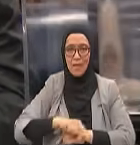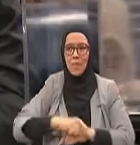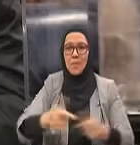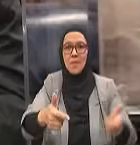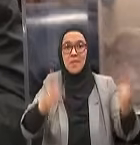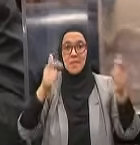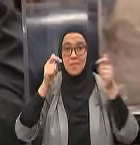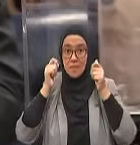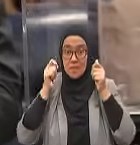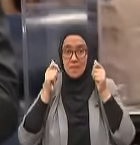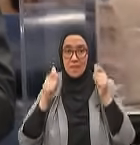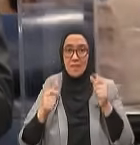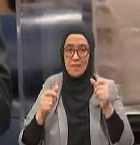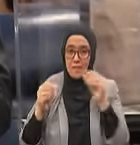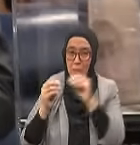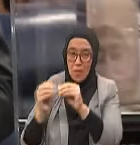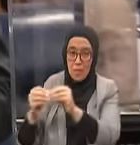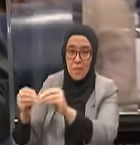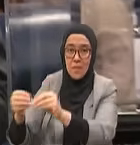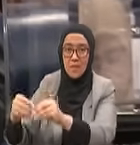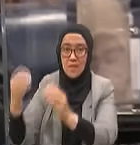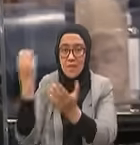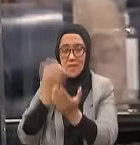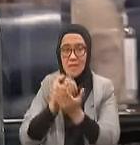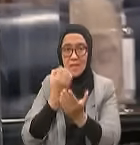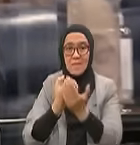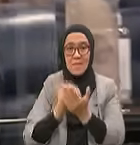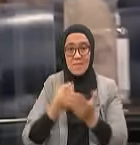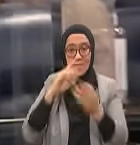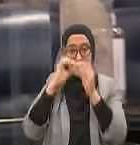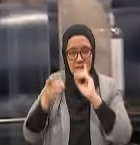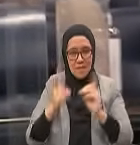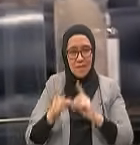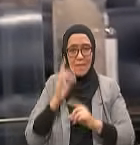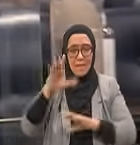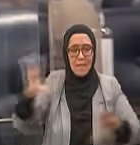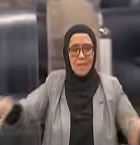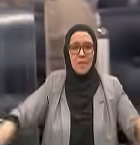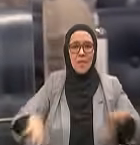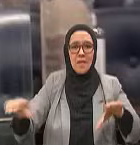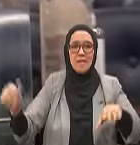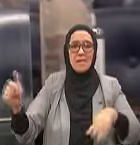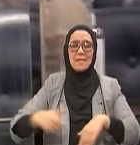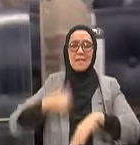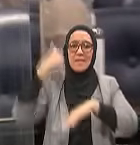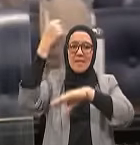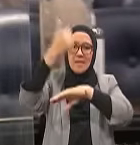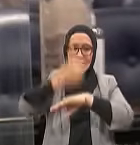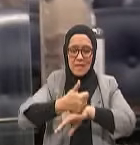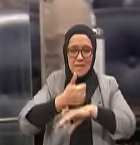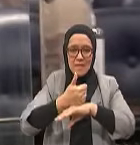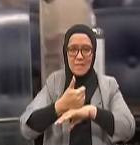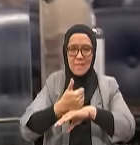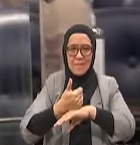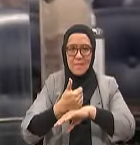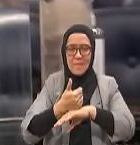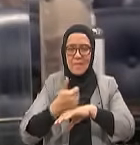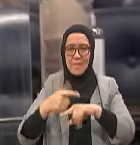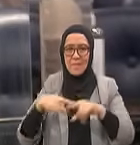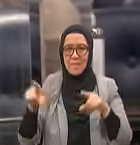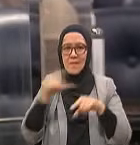akan dilaksanakan dengan menjadikan persekitaran yang menyokong pertumbuhan memperkukuh Hai